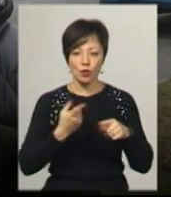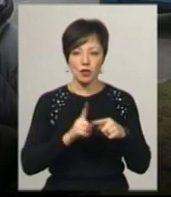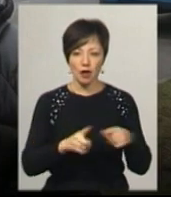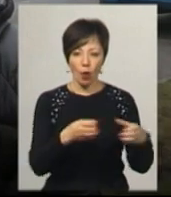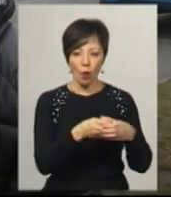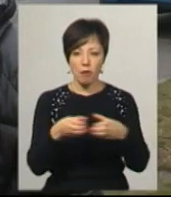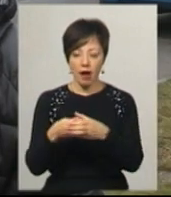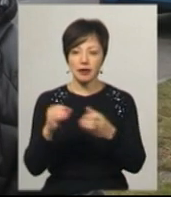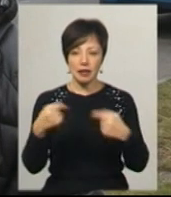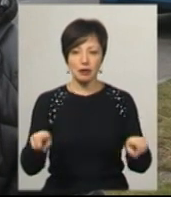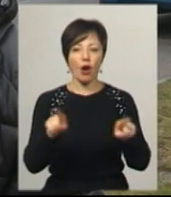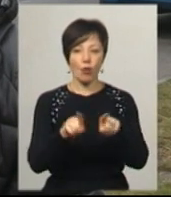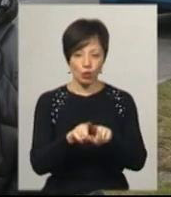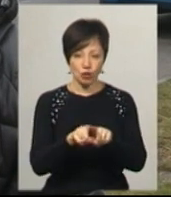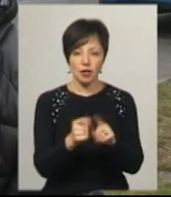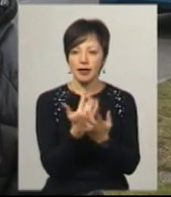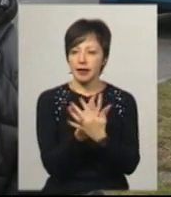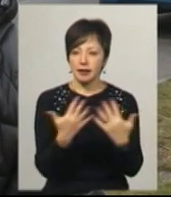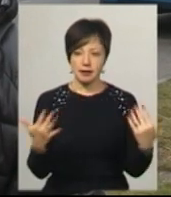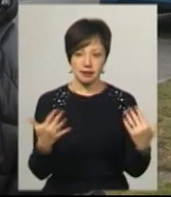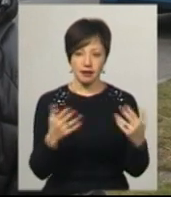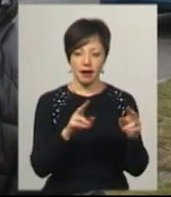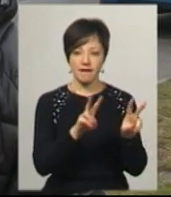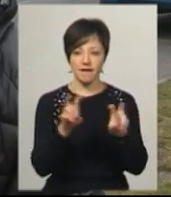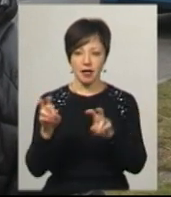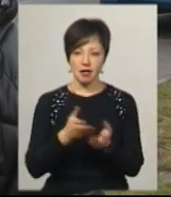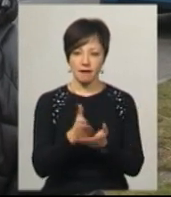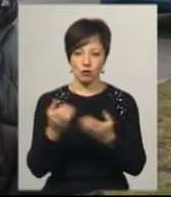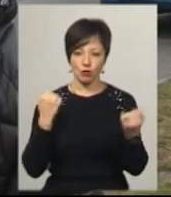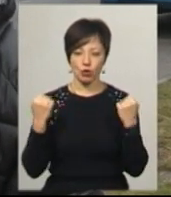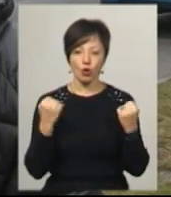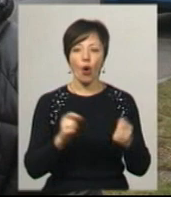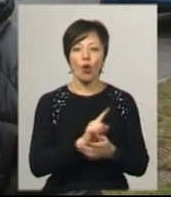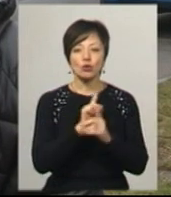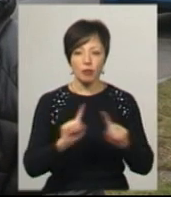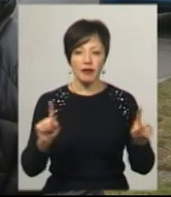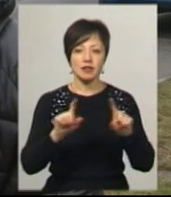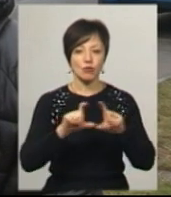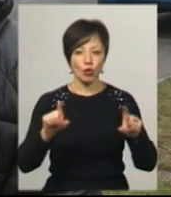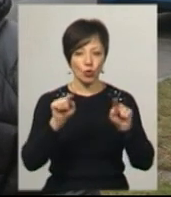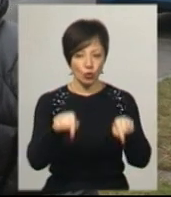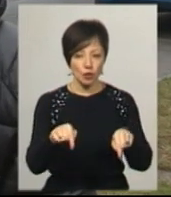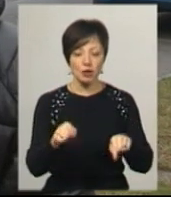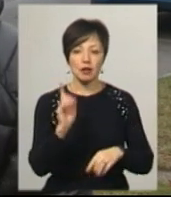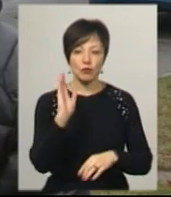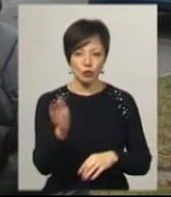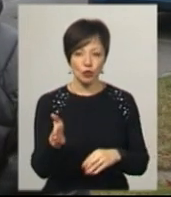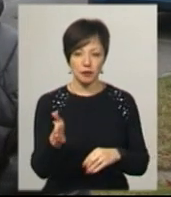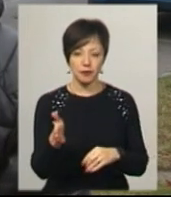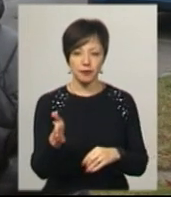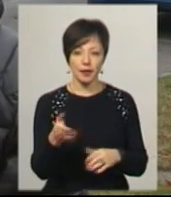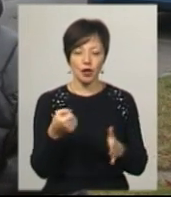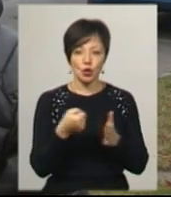команд, і також різних видів спорту. Особливістю цієї споруди є те, що там буде